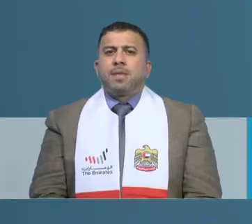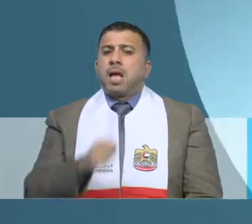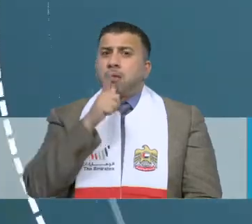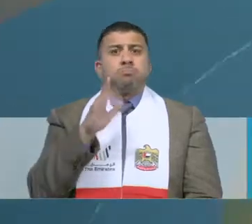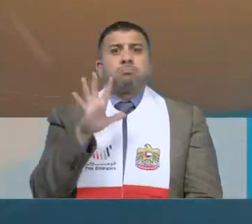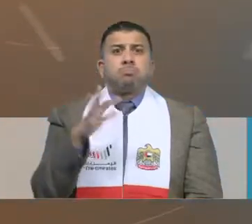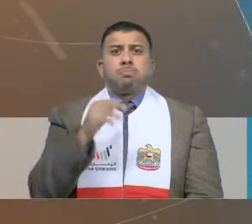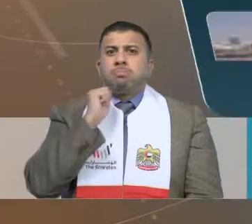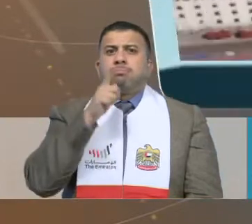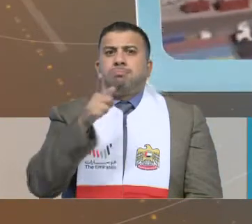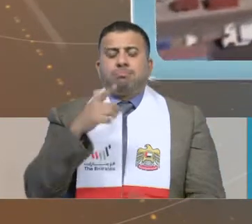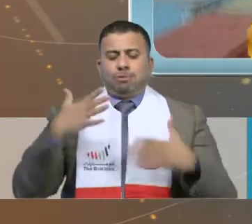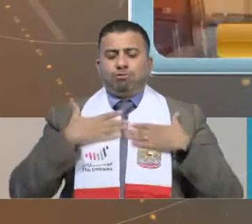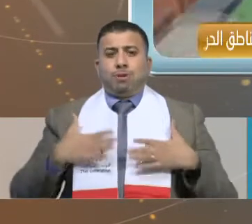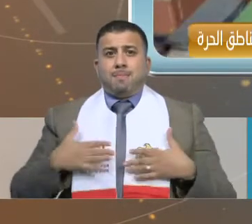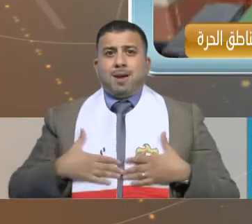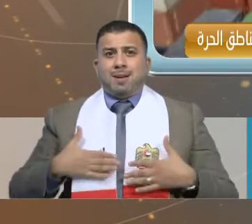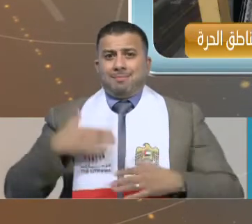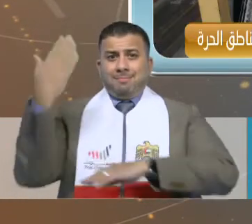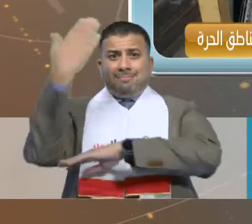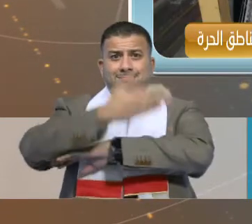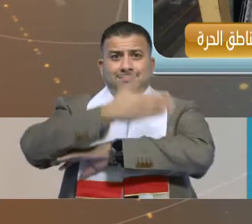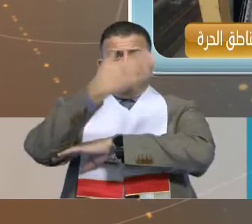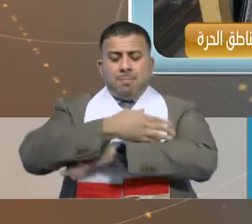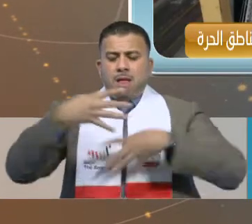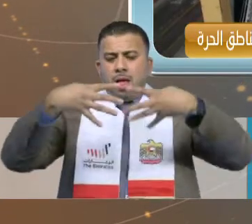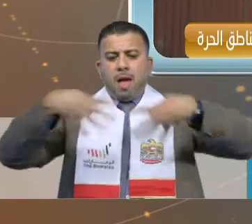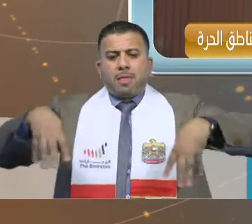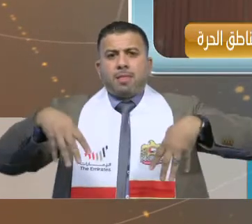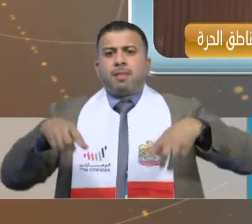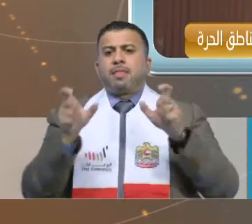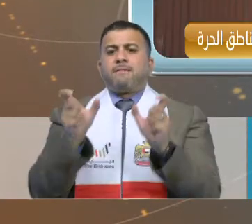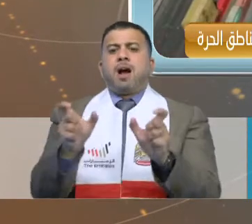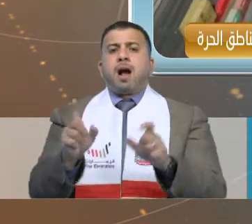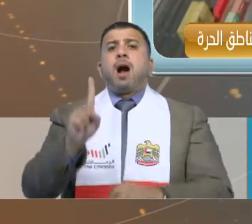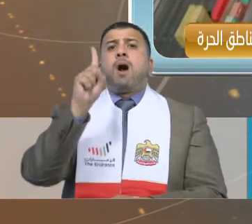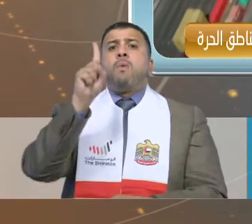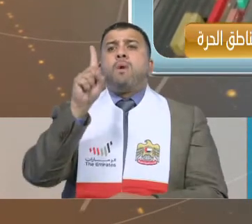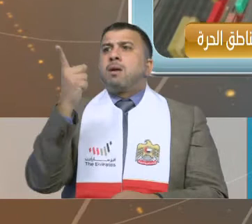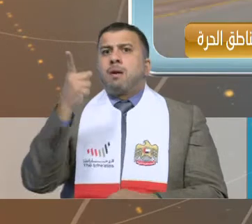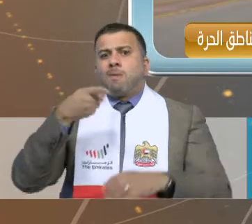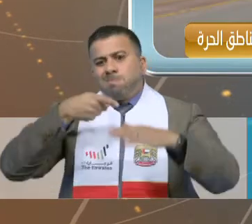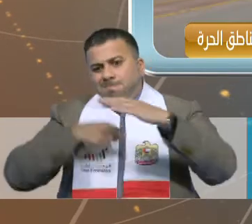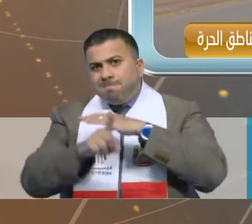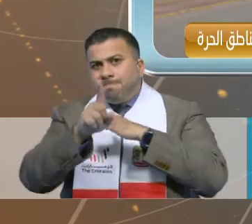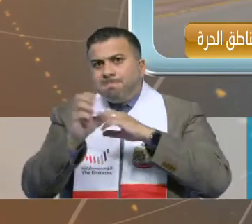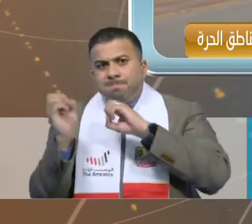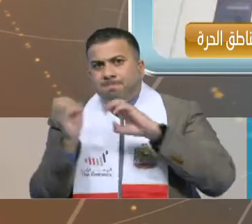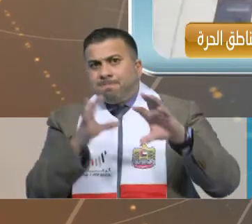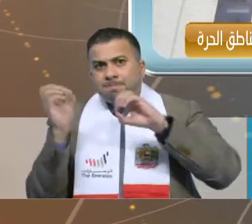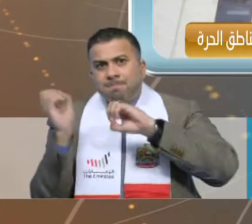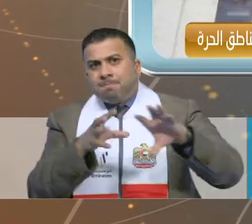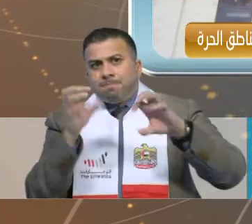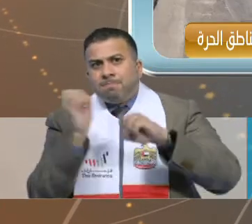دلالة على أن قطاع الجمارك يمثل خط الدفاع الأول لصد محاولات المهربين الراغبين في